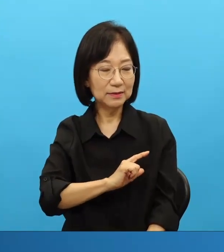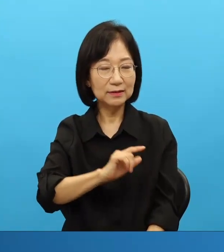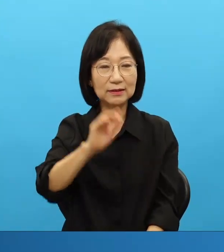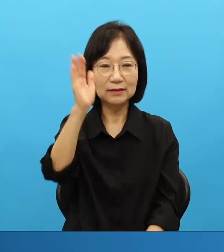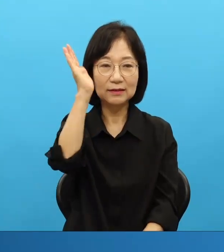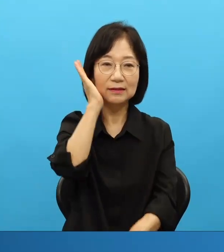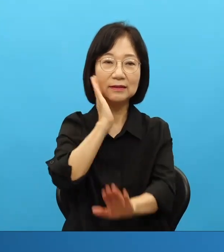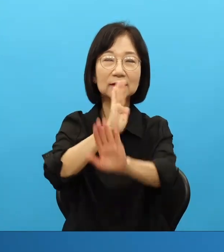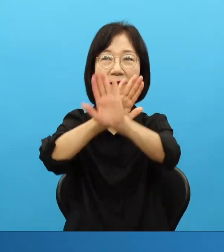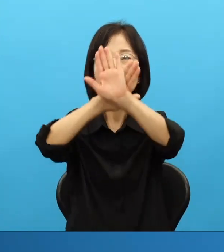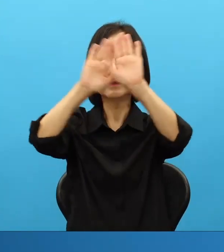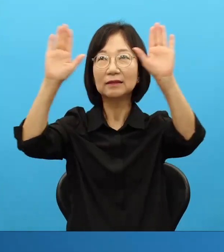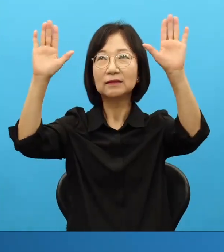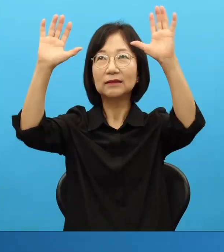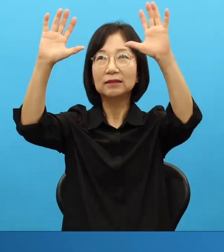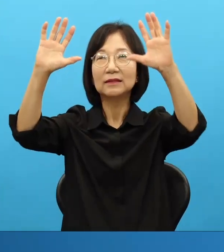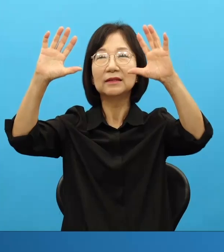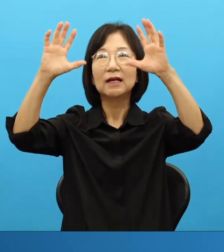이름은